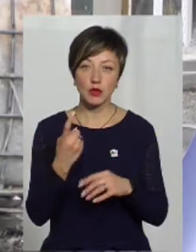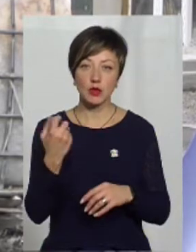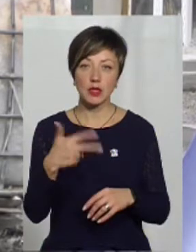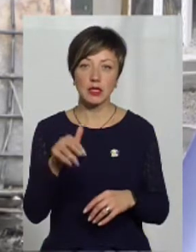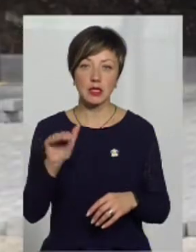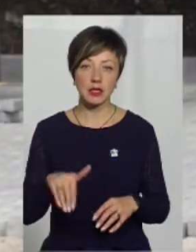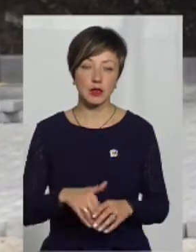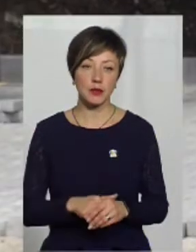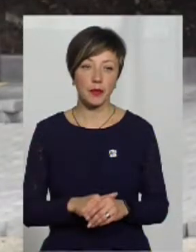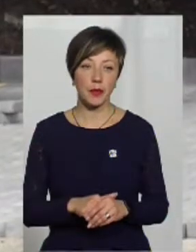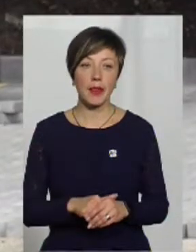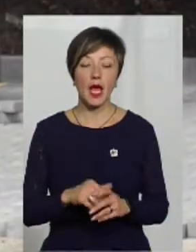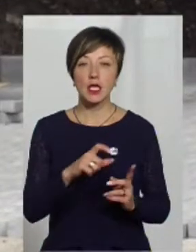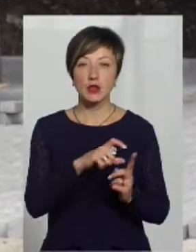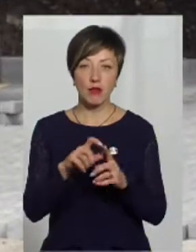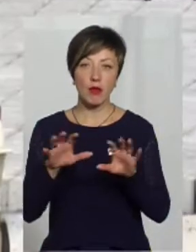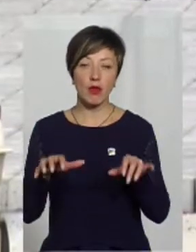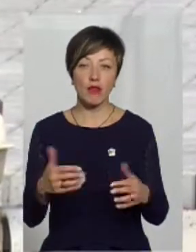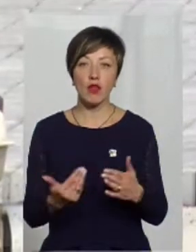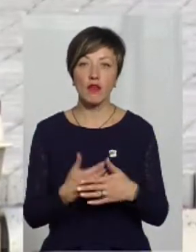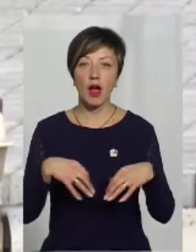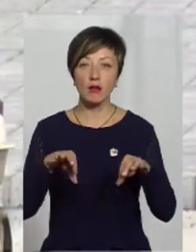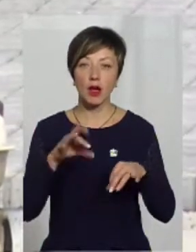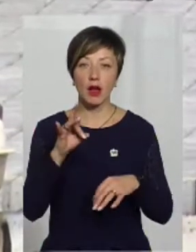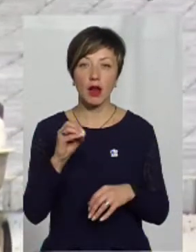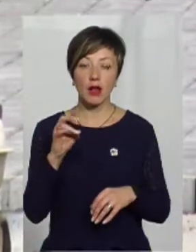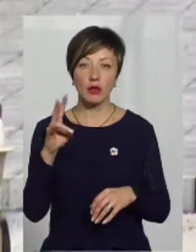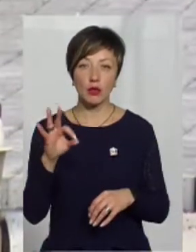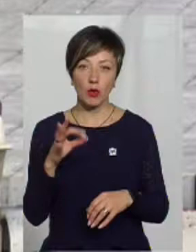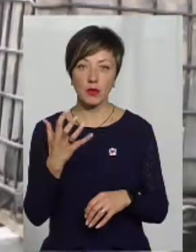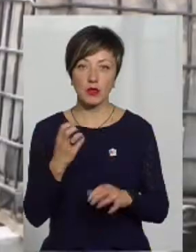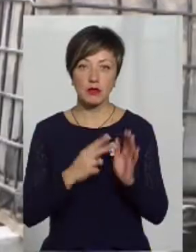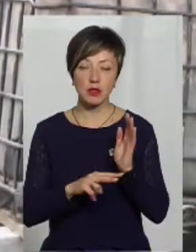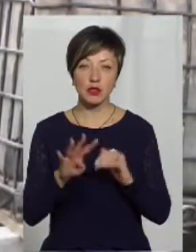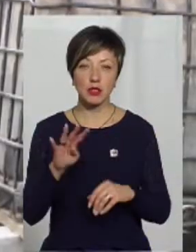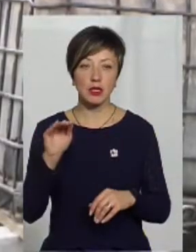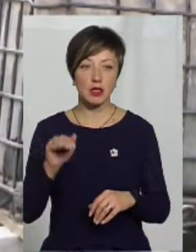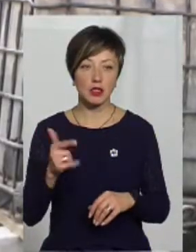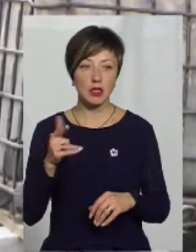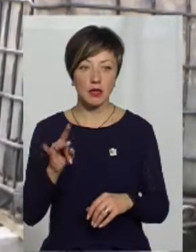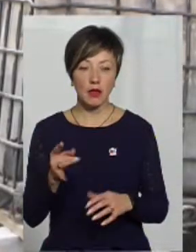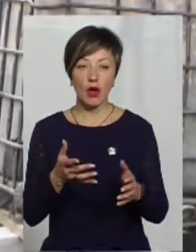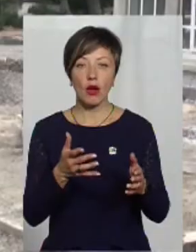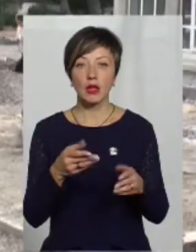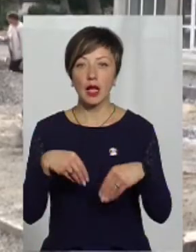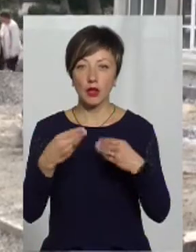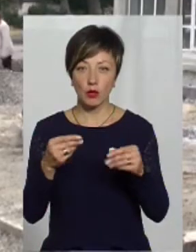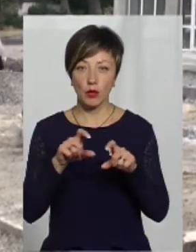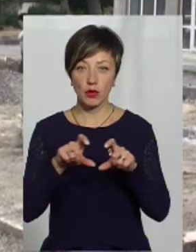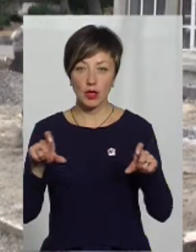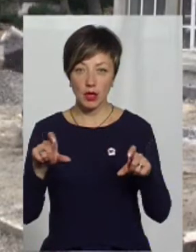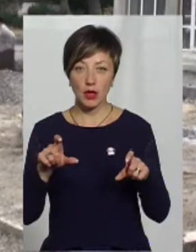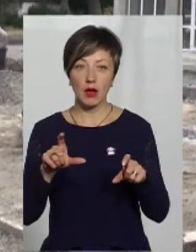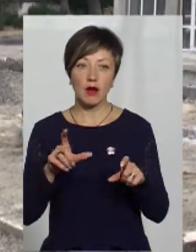130 тисяч гривень. За словами Віталія Здебського, новий автомобіль Renault Duster вартістю 574 тисячі гривень, котрий нададуть амбулаторії,